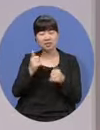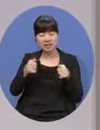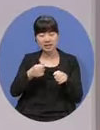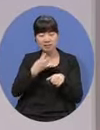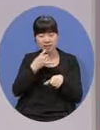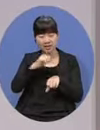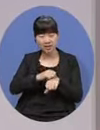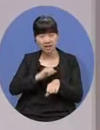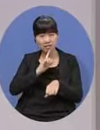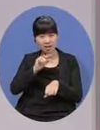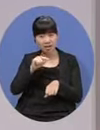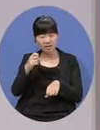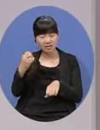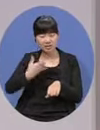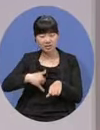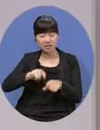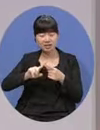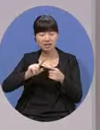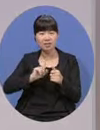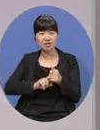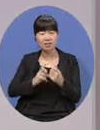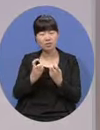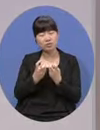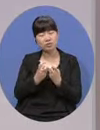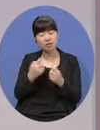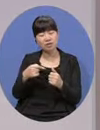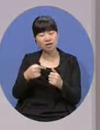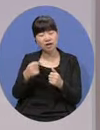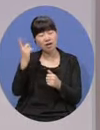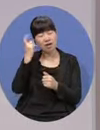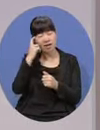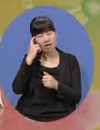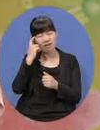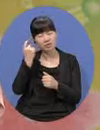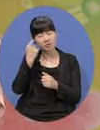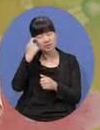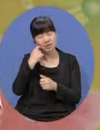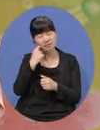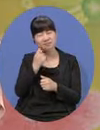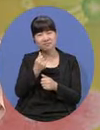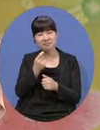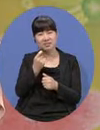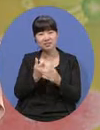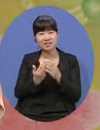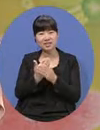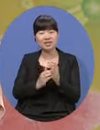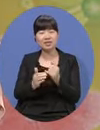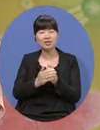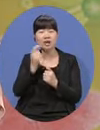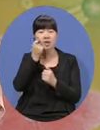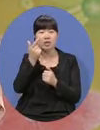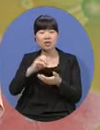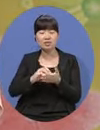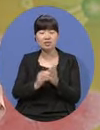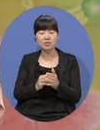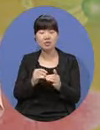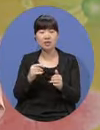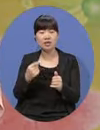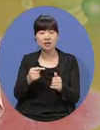밝은지 아니면은 아이들에 대해서 어떻게 가르치실는게 좀 느낌이 와요 그러면은 좀 한 6개월 정도 그냥